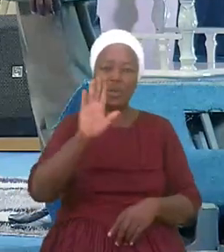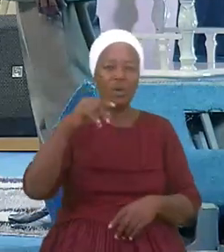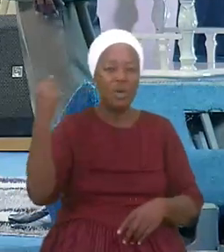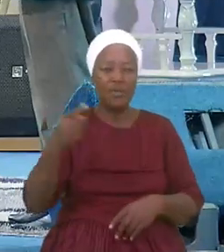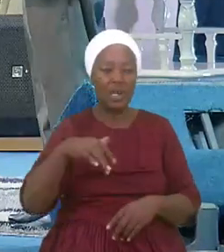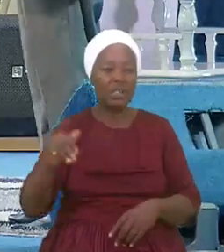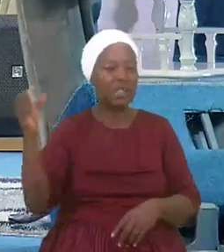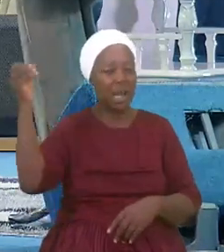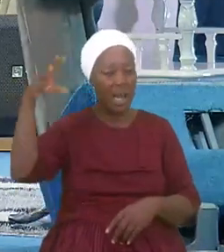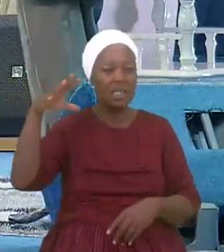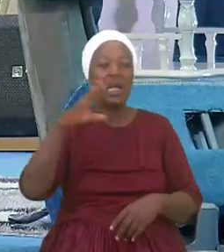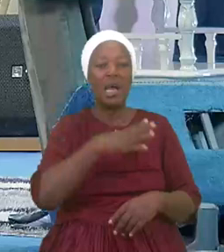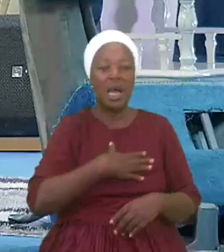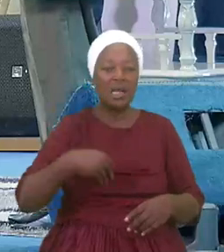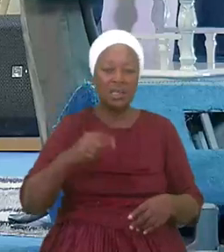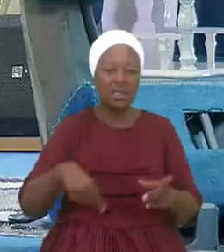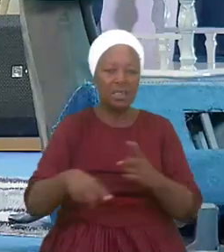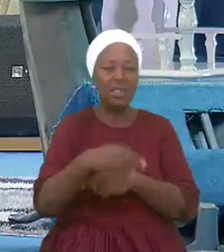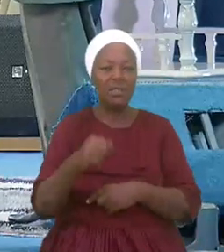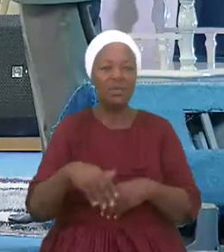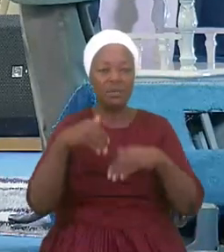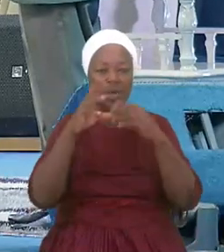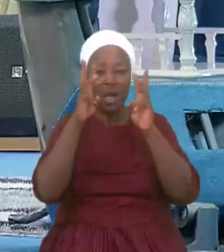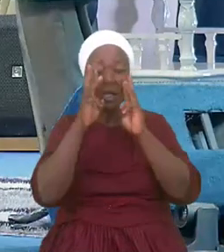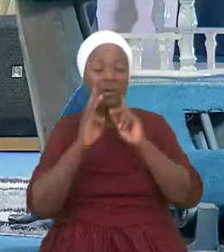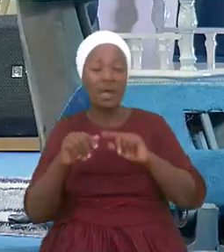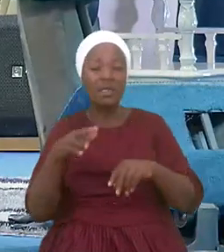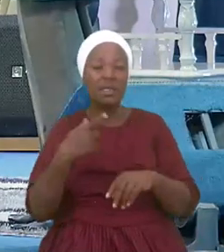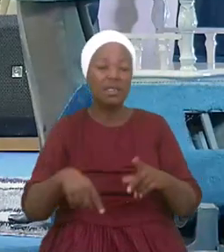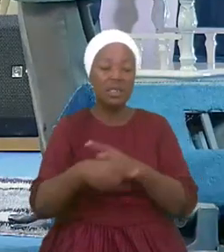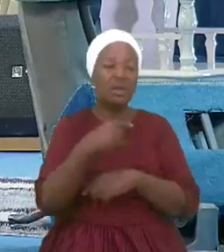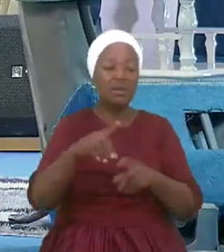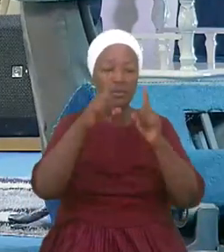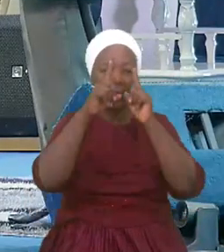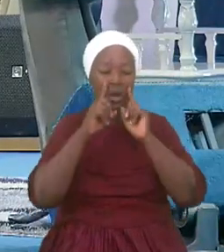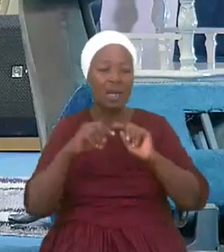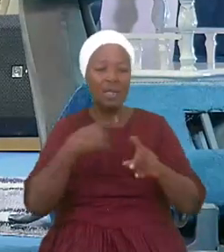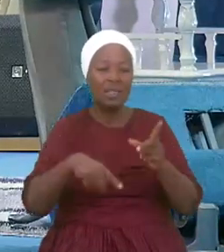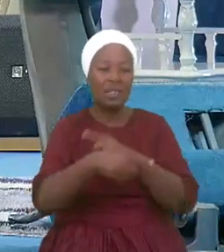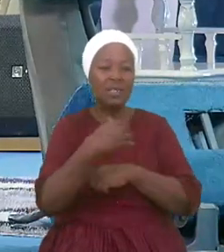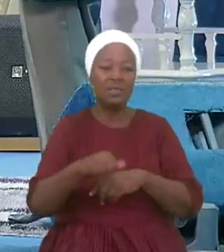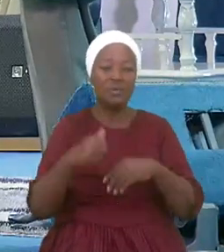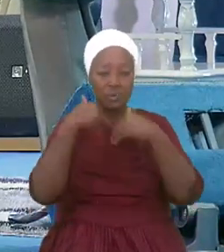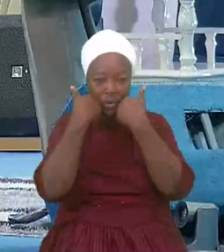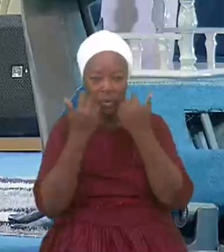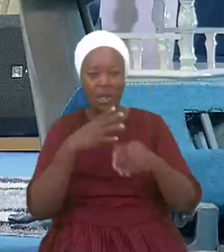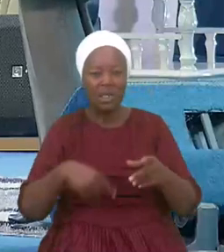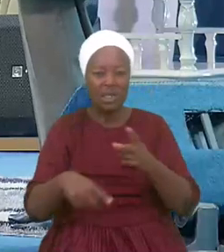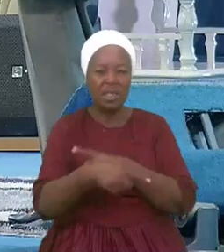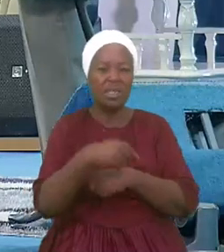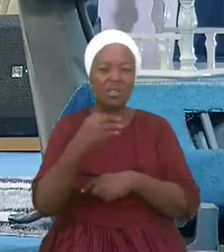sur un ta lumière a toujours et les jours de ton deuil